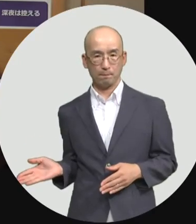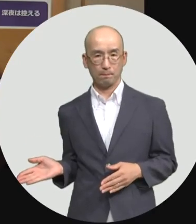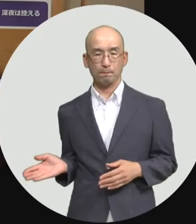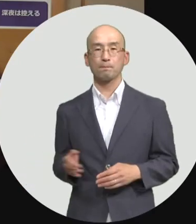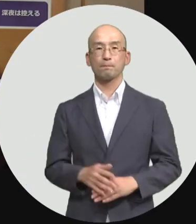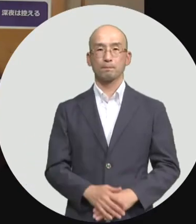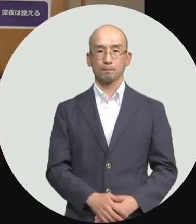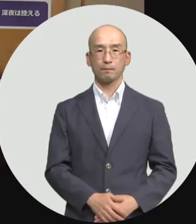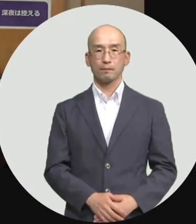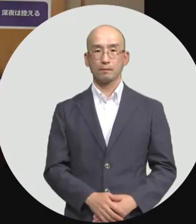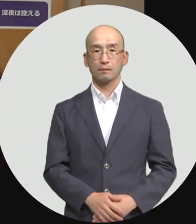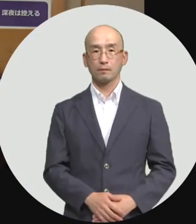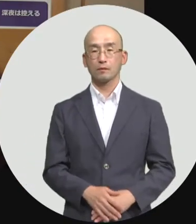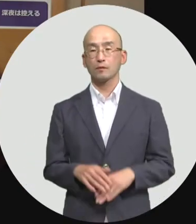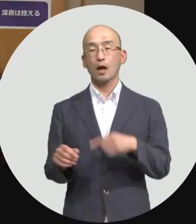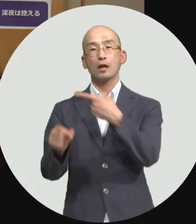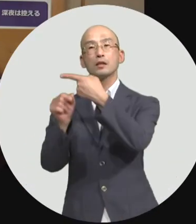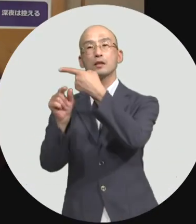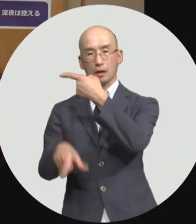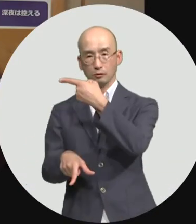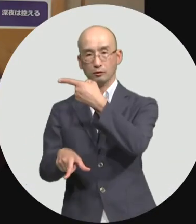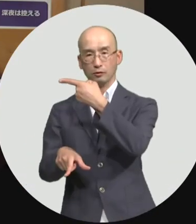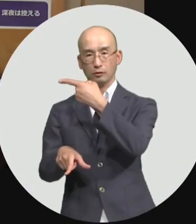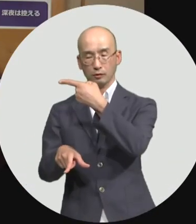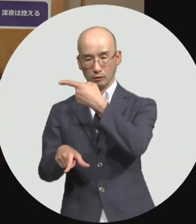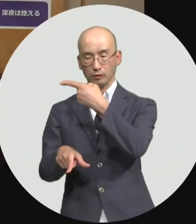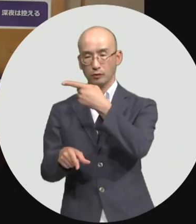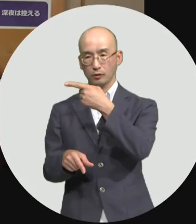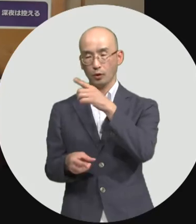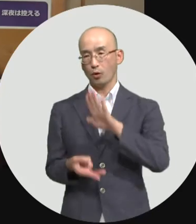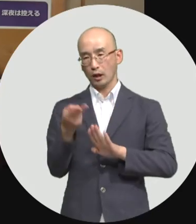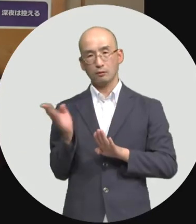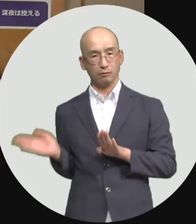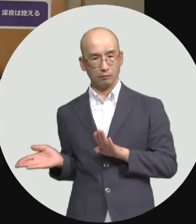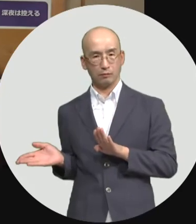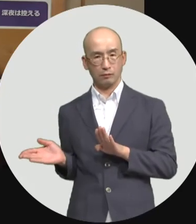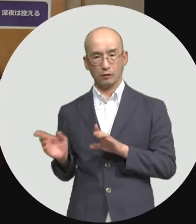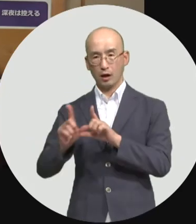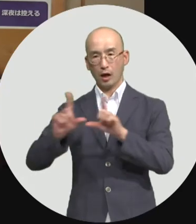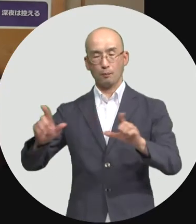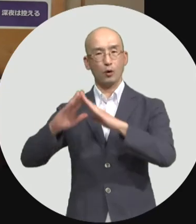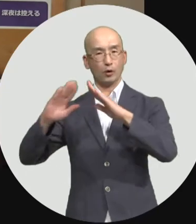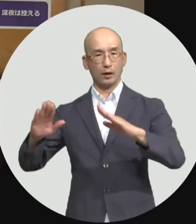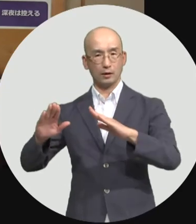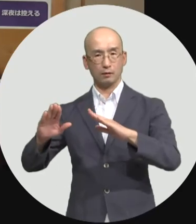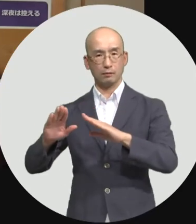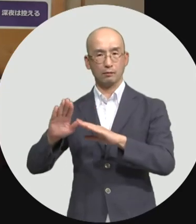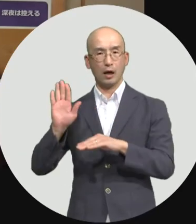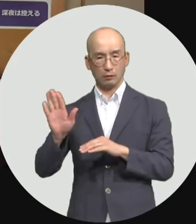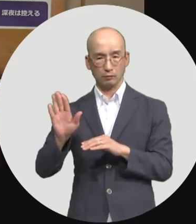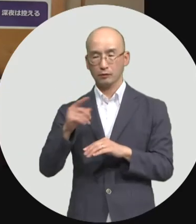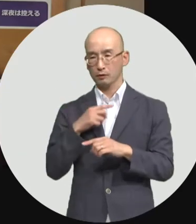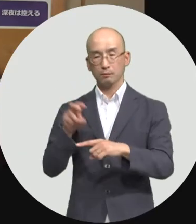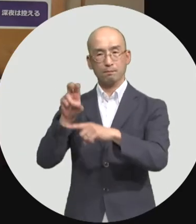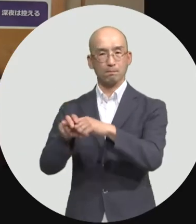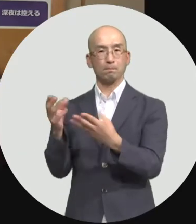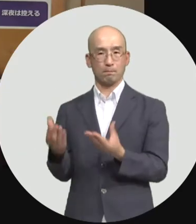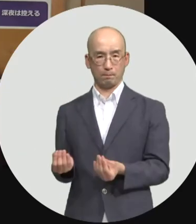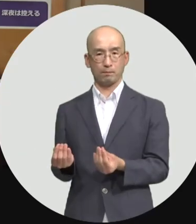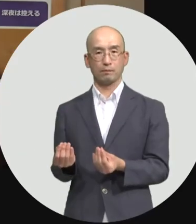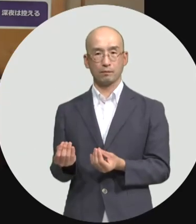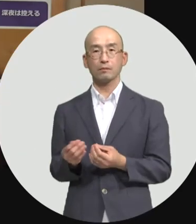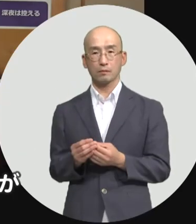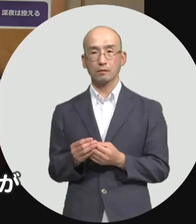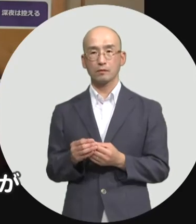開発をいたしました。今年の1月にフォーシーズンズホテル京都で発表会を開催をいたしまして、私も参加いたしましたけれ